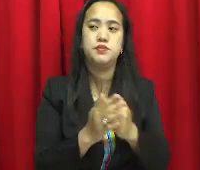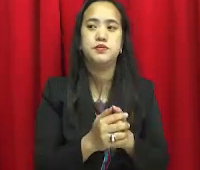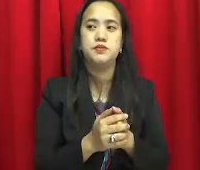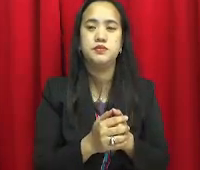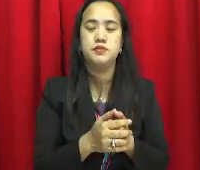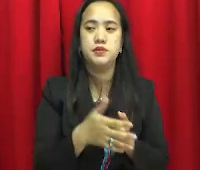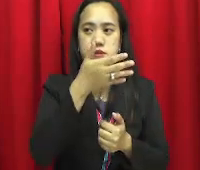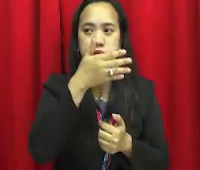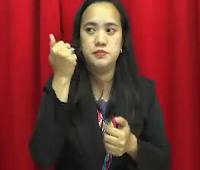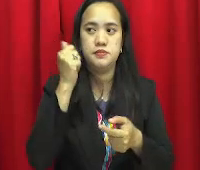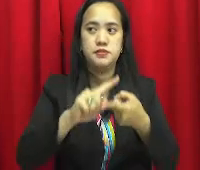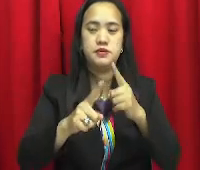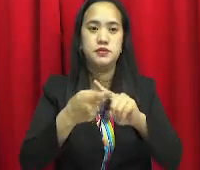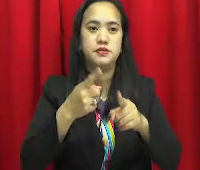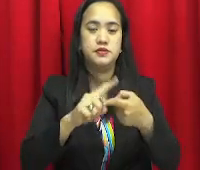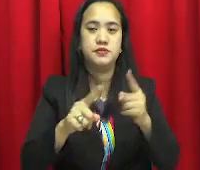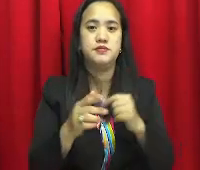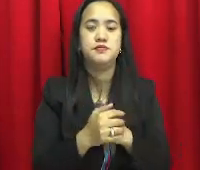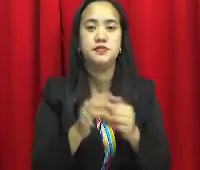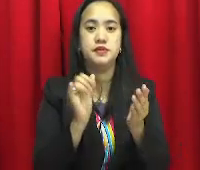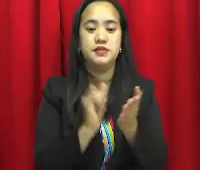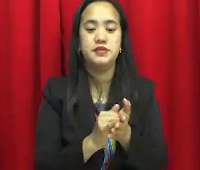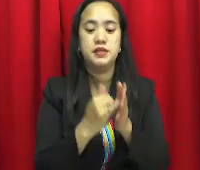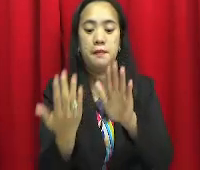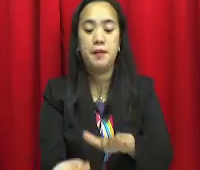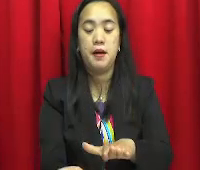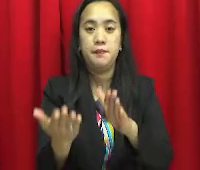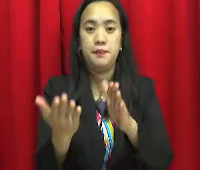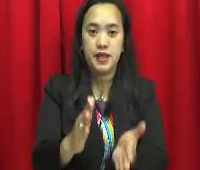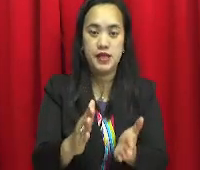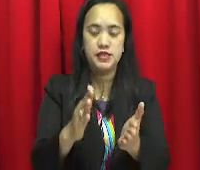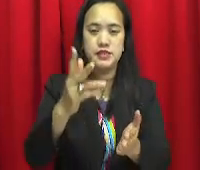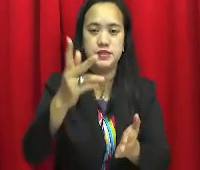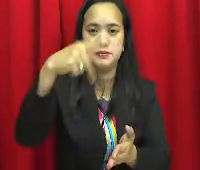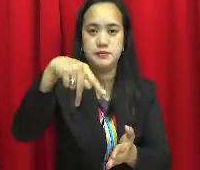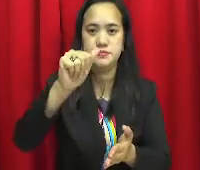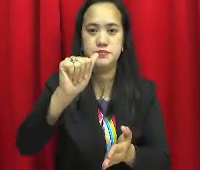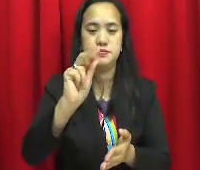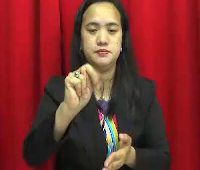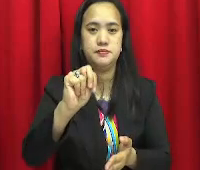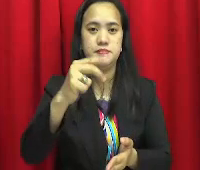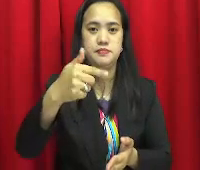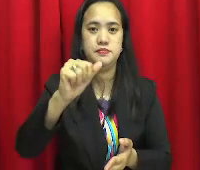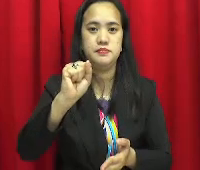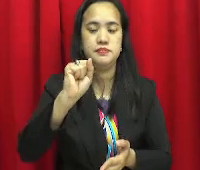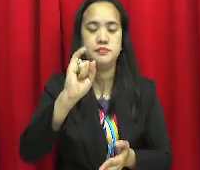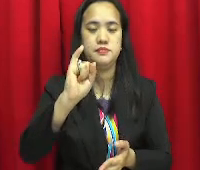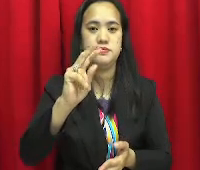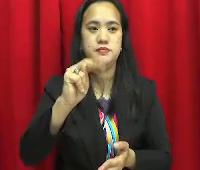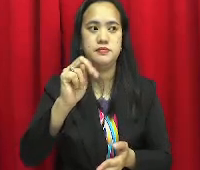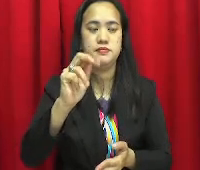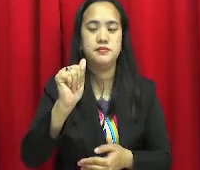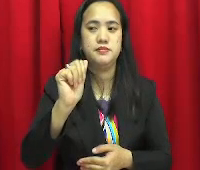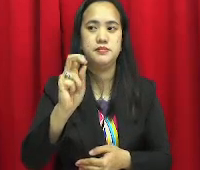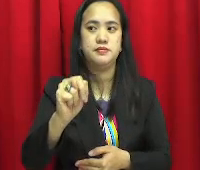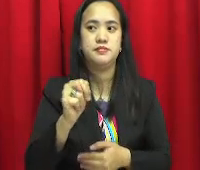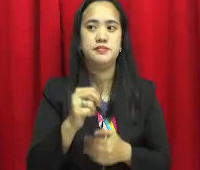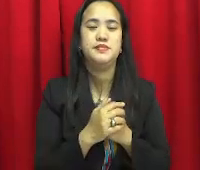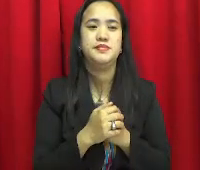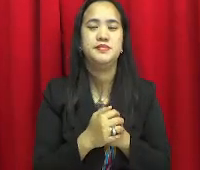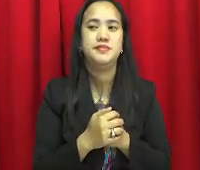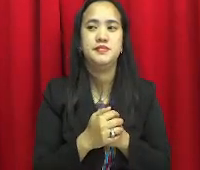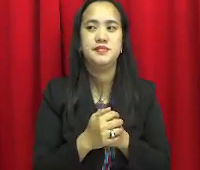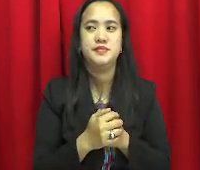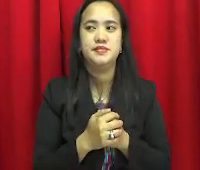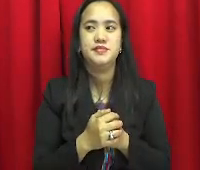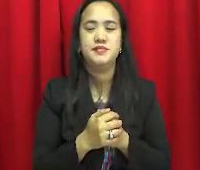nabaptize sa San Carlos. Sinendan ko na rin po. At wow. Yung mga... Sabihin mo, pakita siya rito, ha? Ayan, sige. Mag-comment siya.